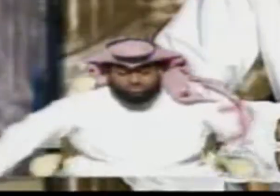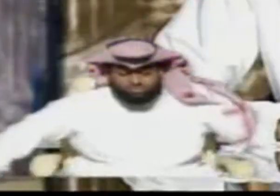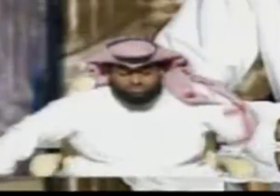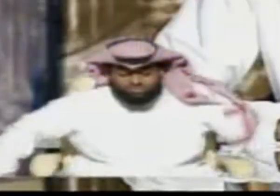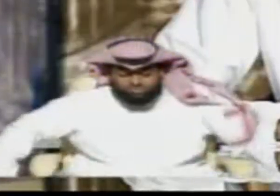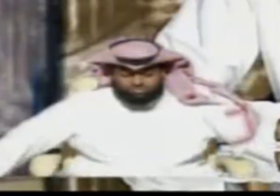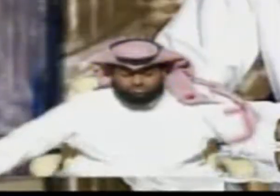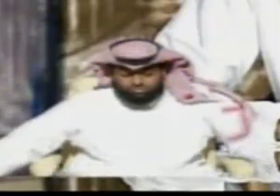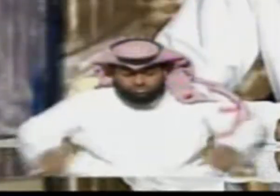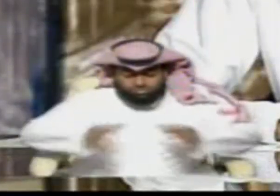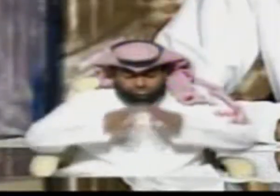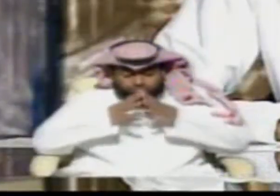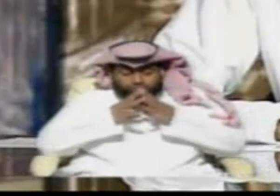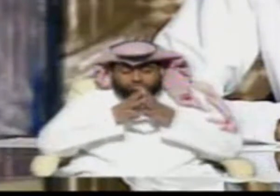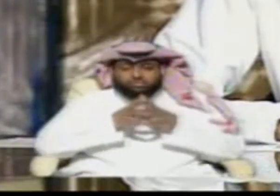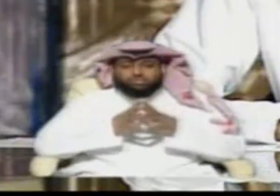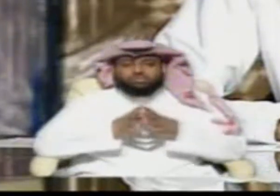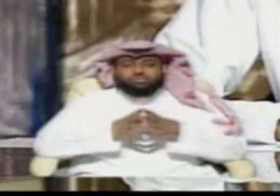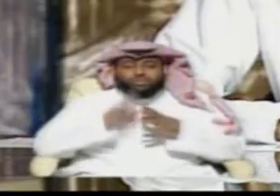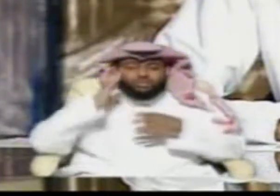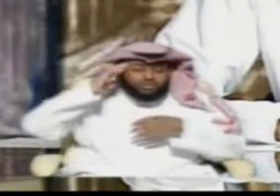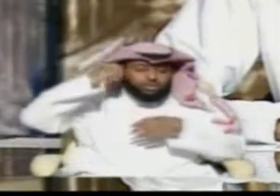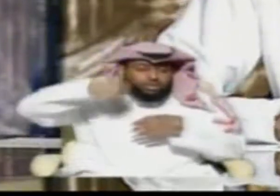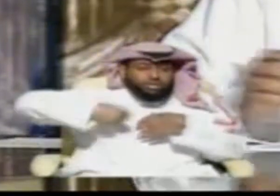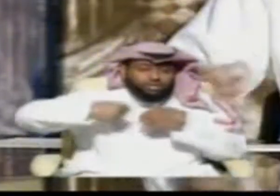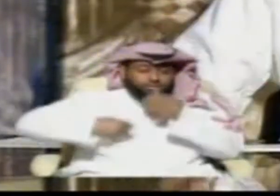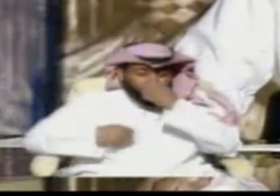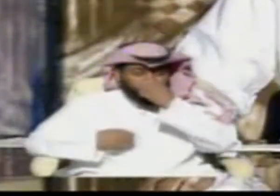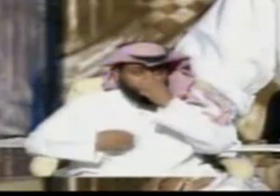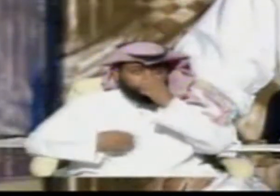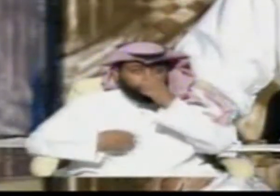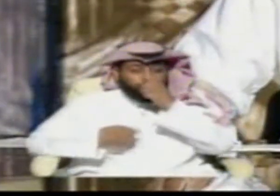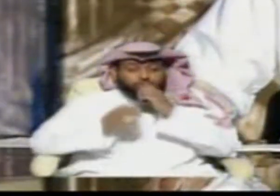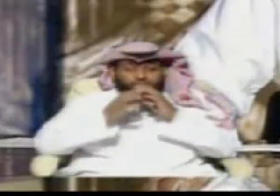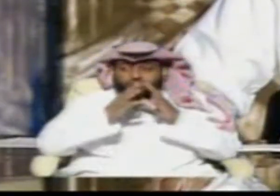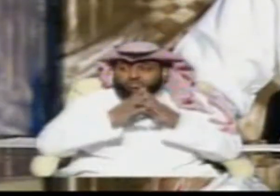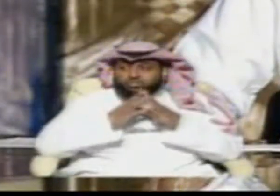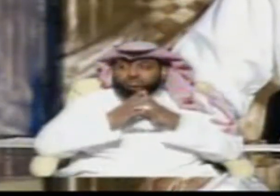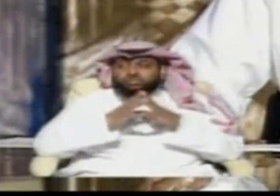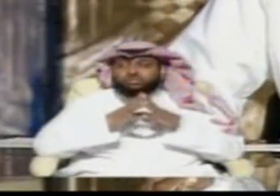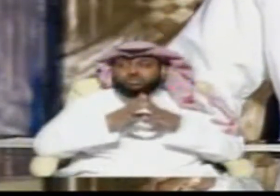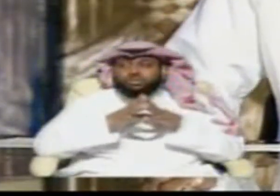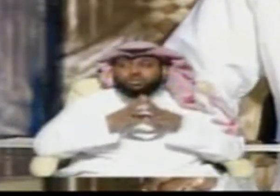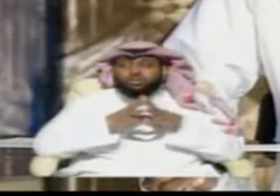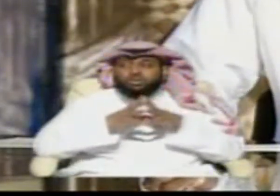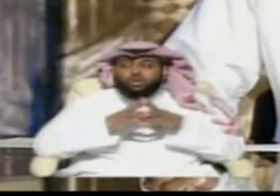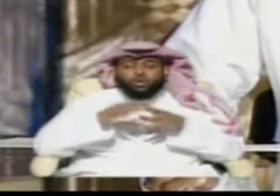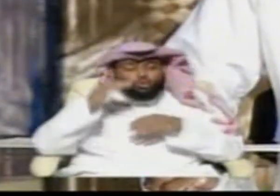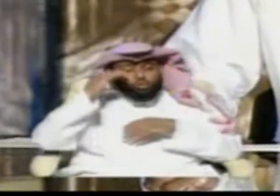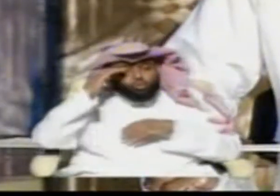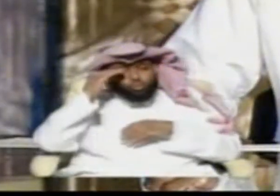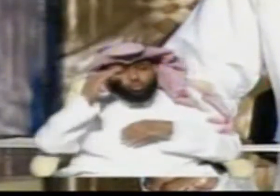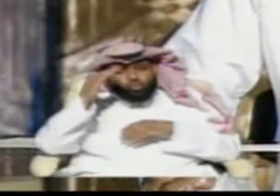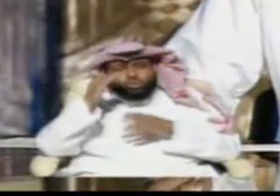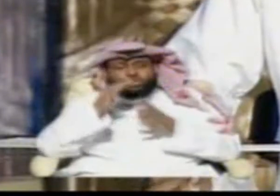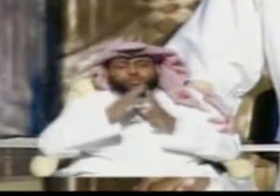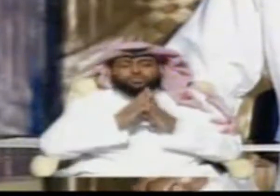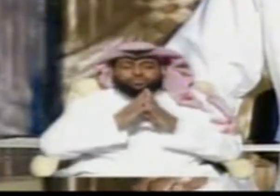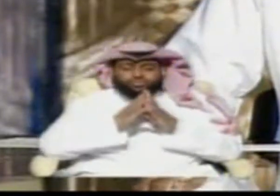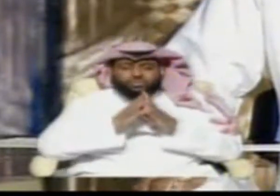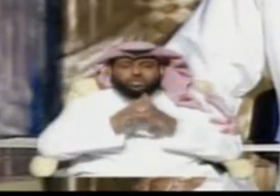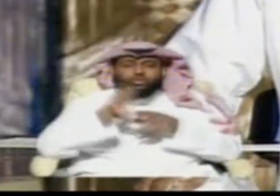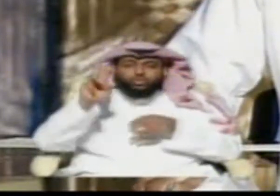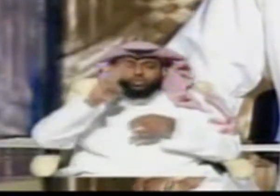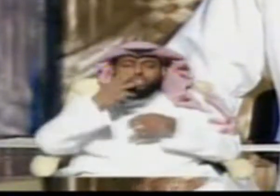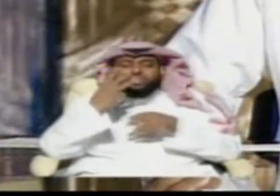أم عمر معي، تفضلي. السلام عليكم ورحمة الله. عليكم السلام ورحمة الله. بارك الله فيكم، عندي ثلاثة أسئلة. تفضلي يا